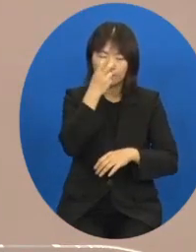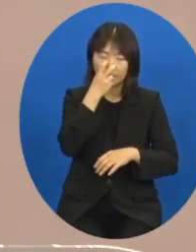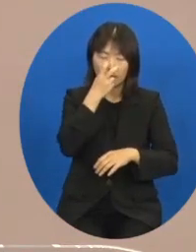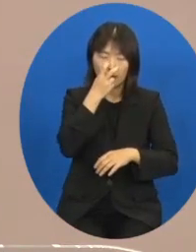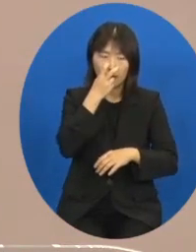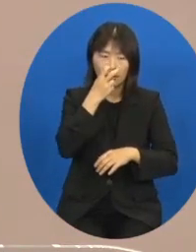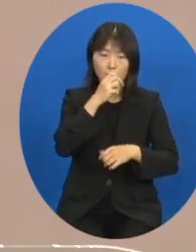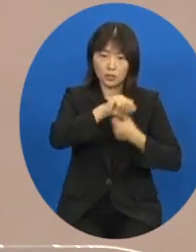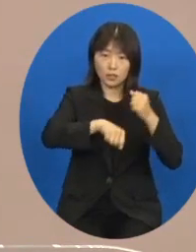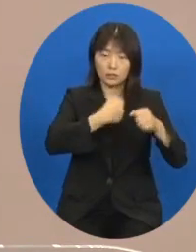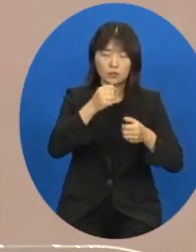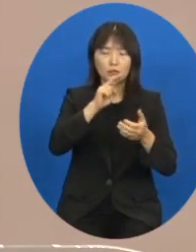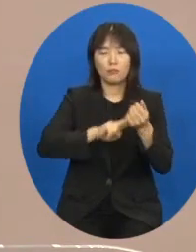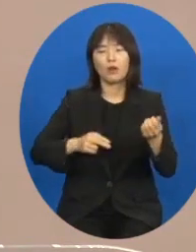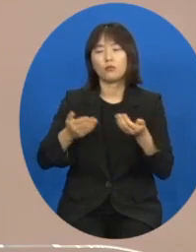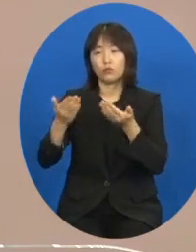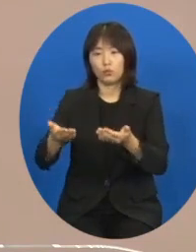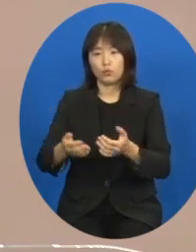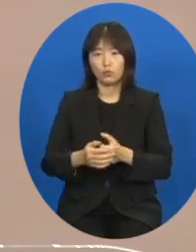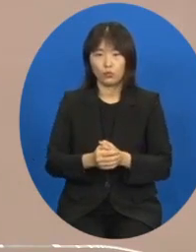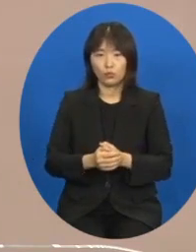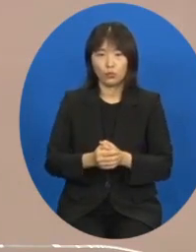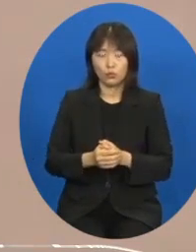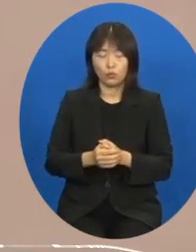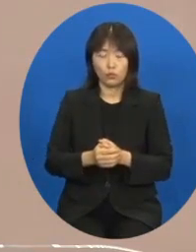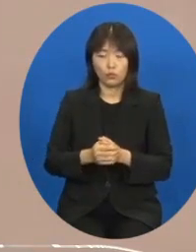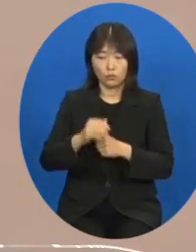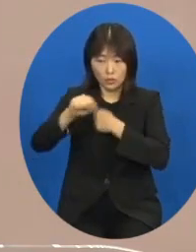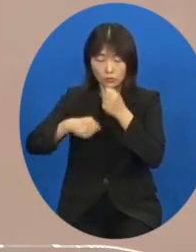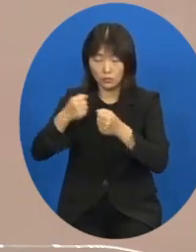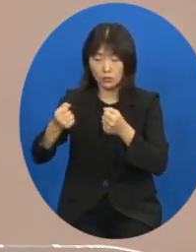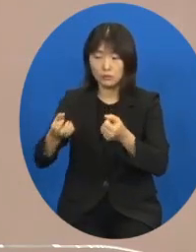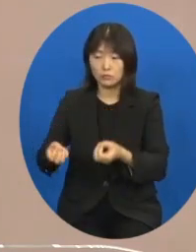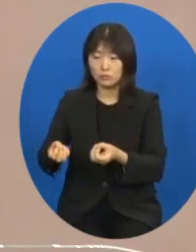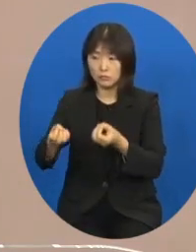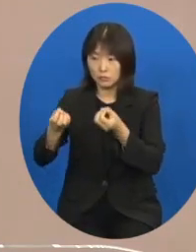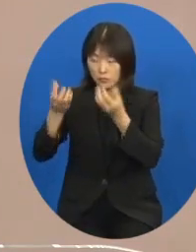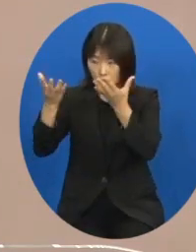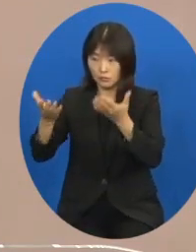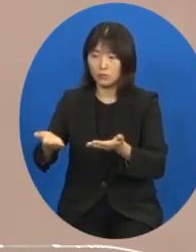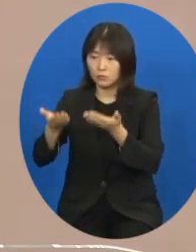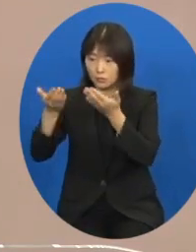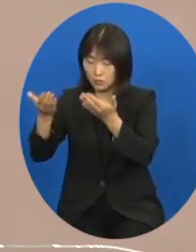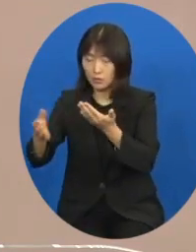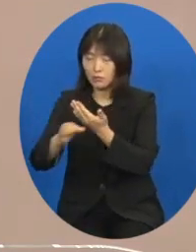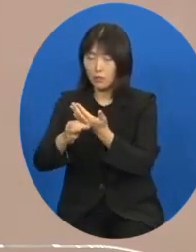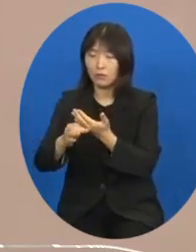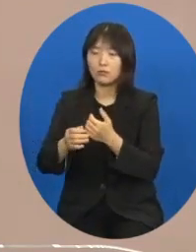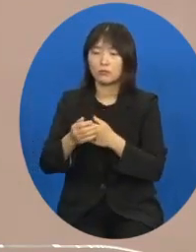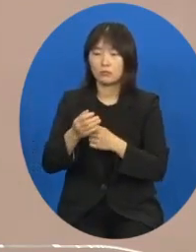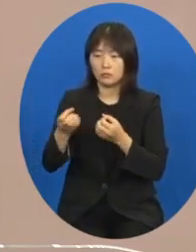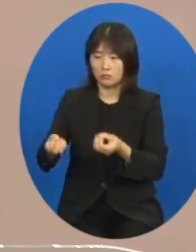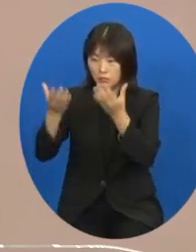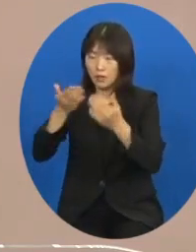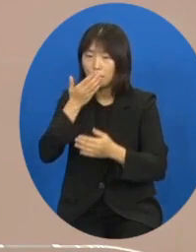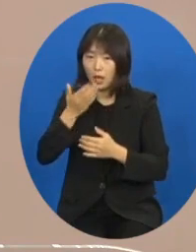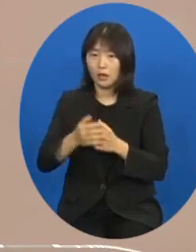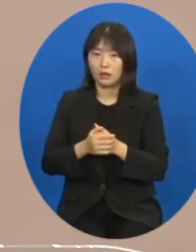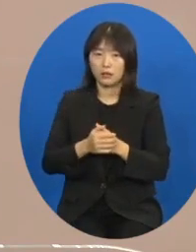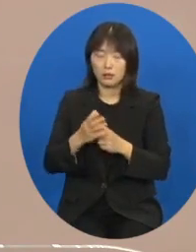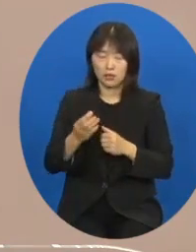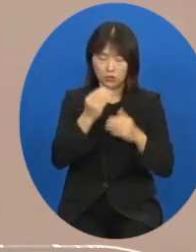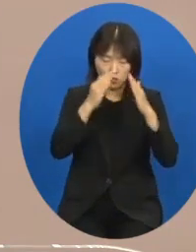재물을 파는 거예요. 그러면 그 재물을 바치면 하나님께 제사 드릴 수 있잖아요. 성전세를 내야